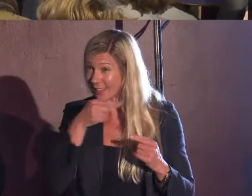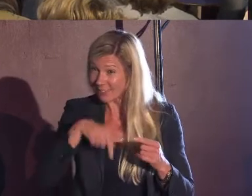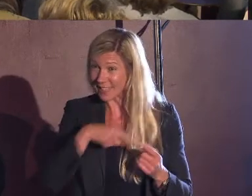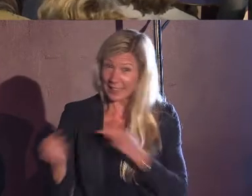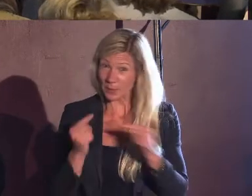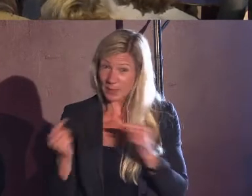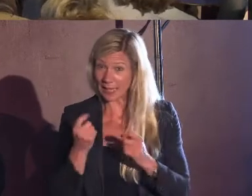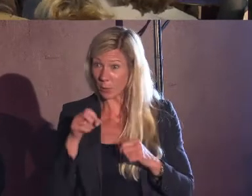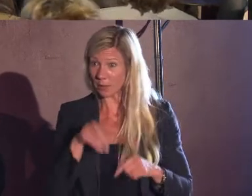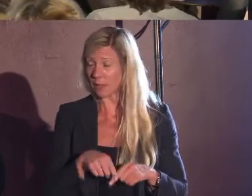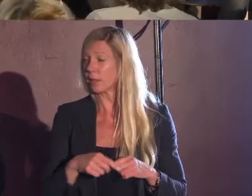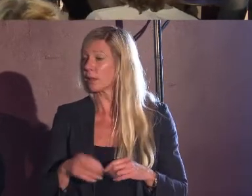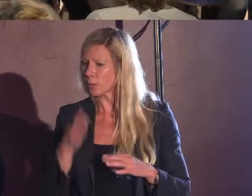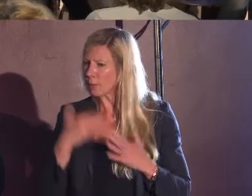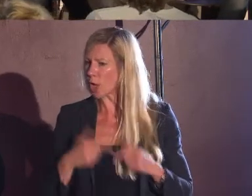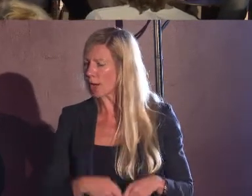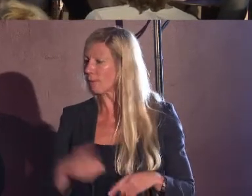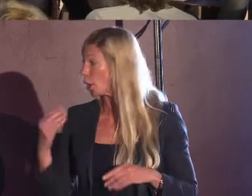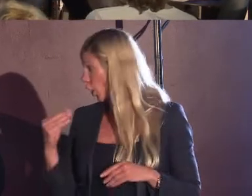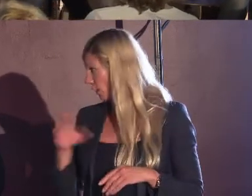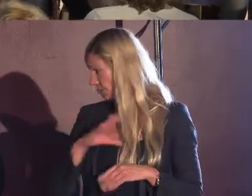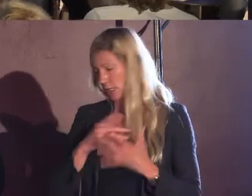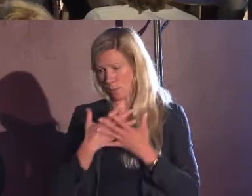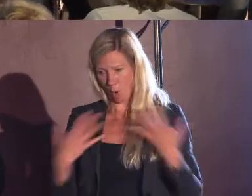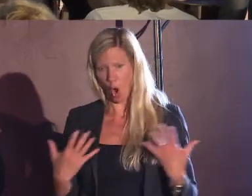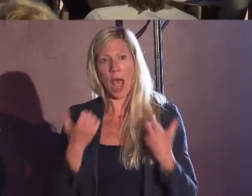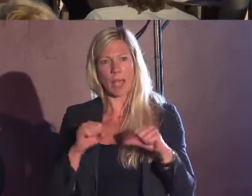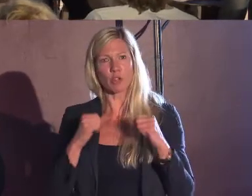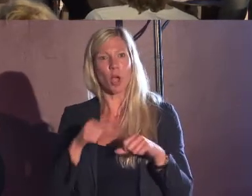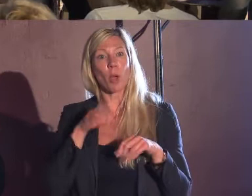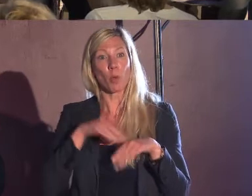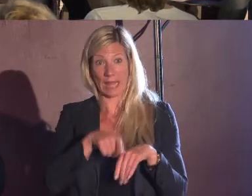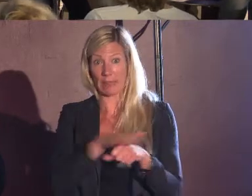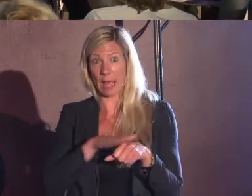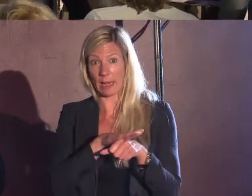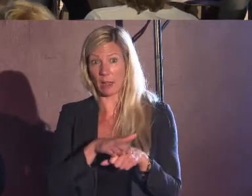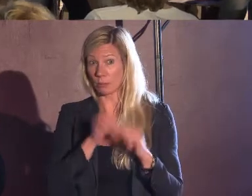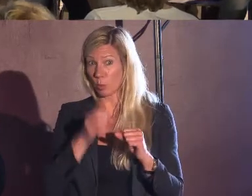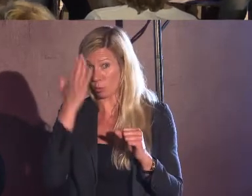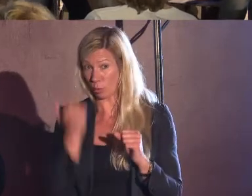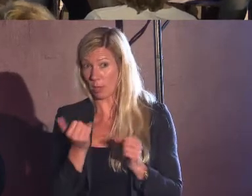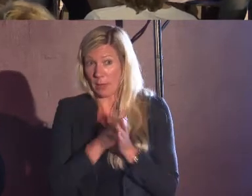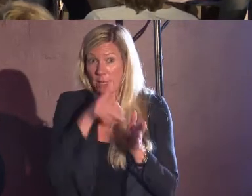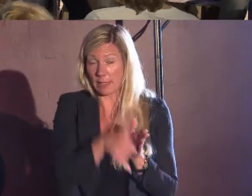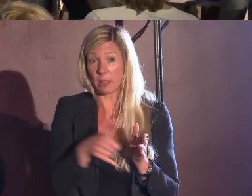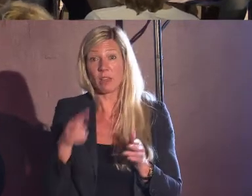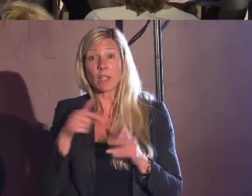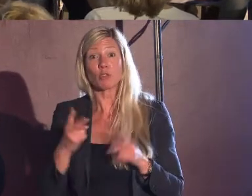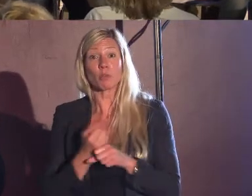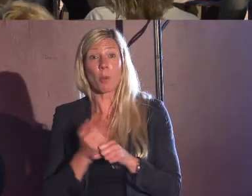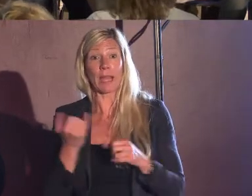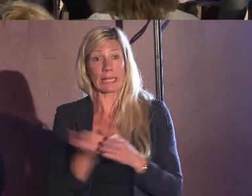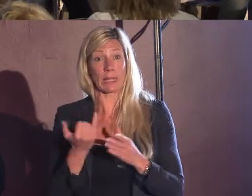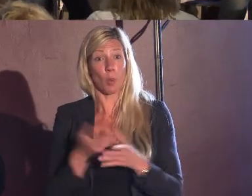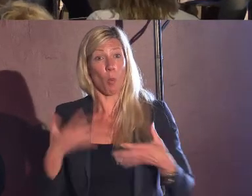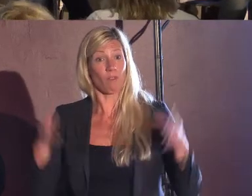där? Ja, det finns väl många aktörer på den arenan som skulle kunna komma in. Jag menar, vi som jobbar inom det offentliga har ju en